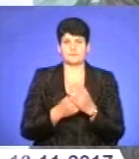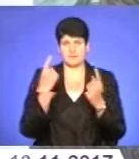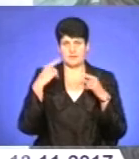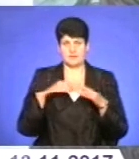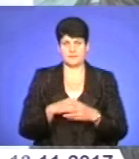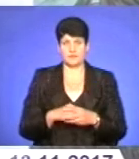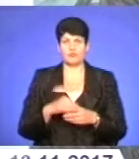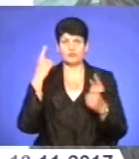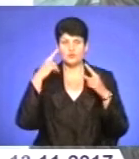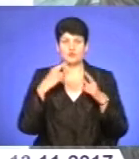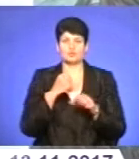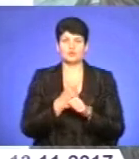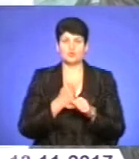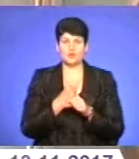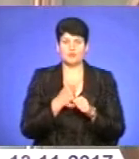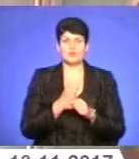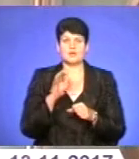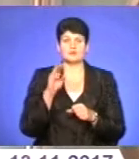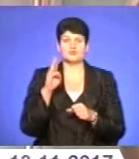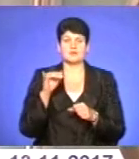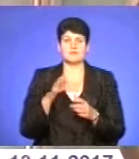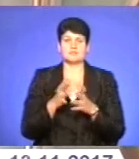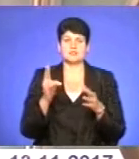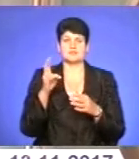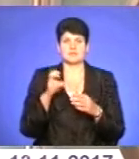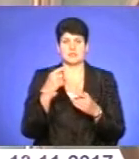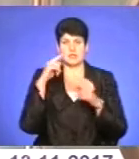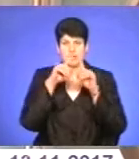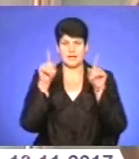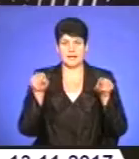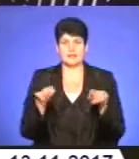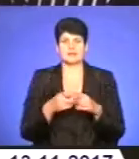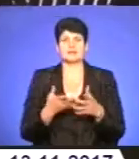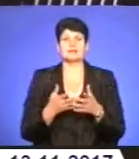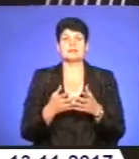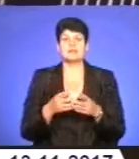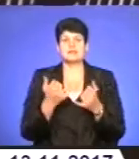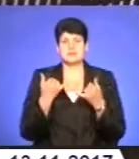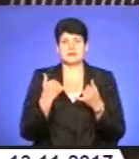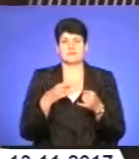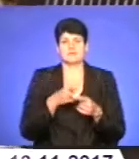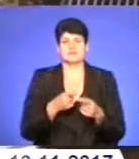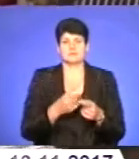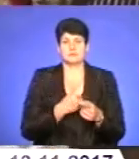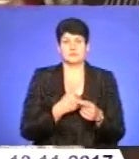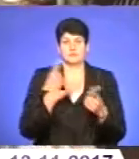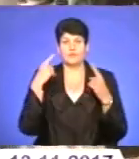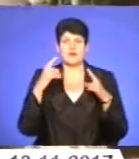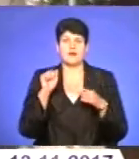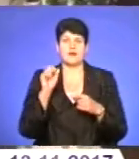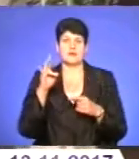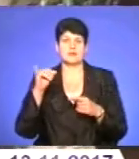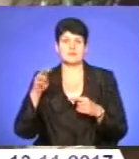У творчому доробку Олега Шупляка більше 200 картин і близько десятка скульптур ілюзій. Наразі митець захоплений створенням анімацій. У